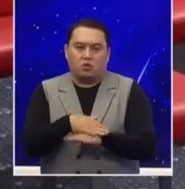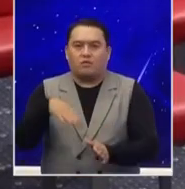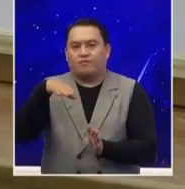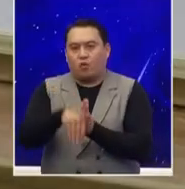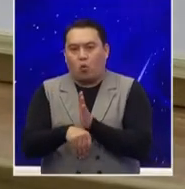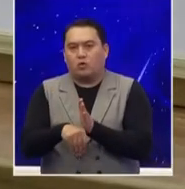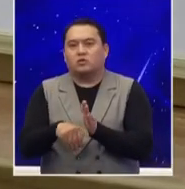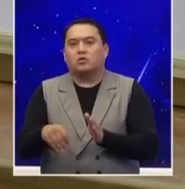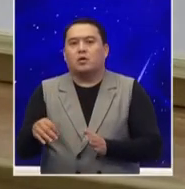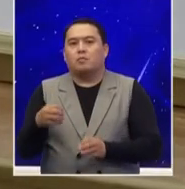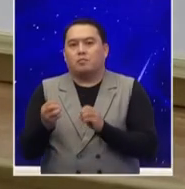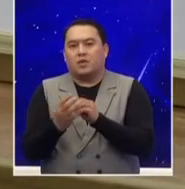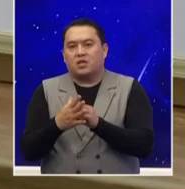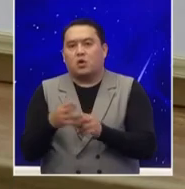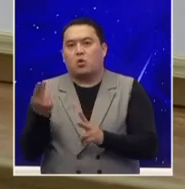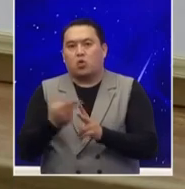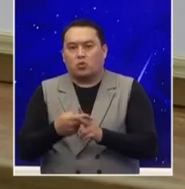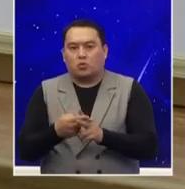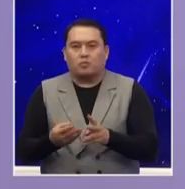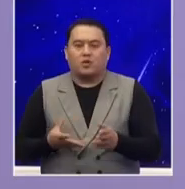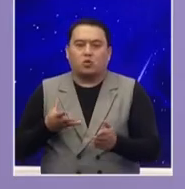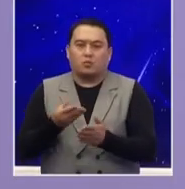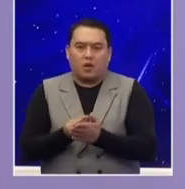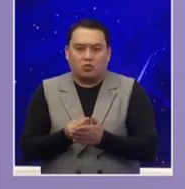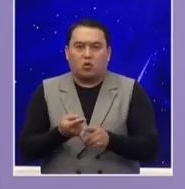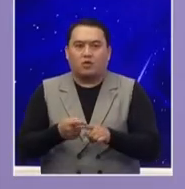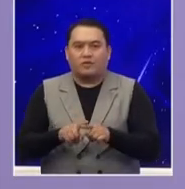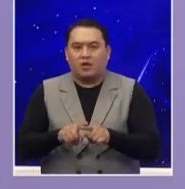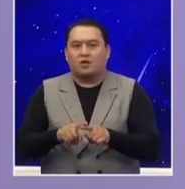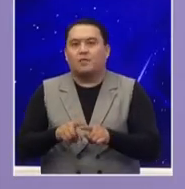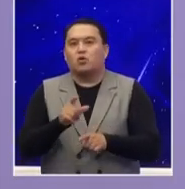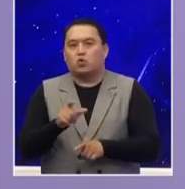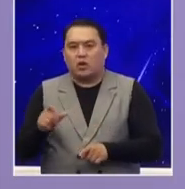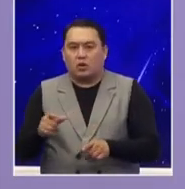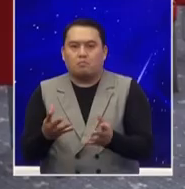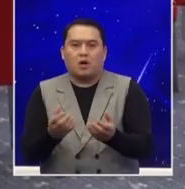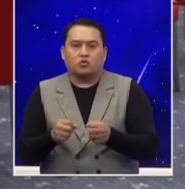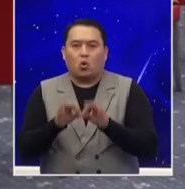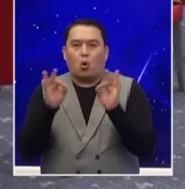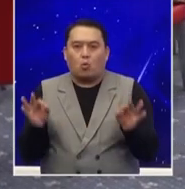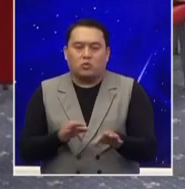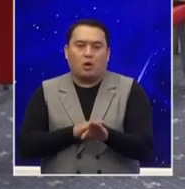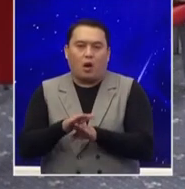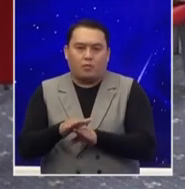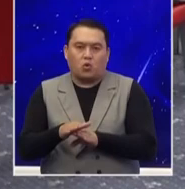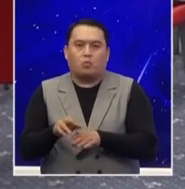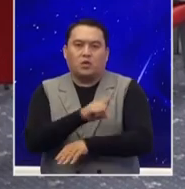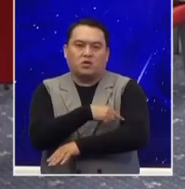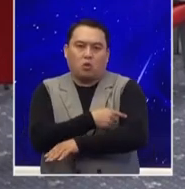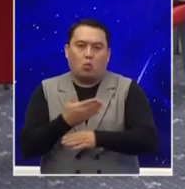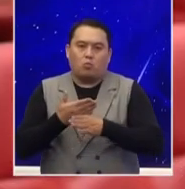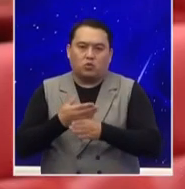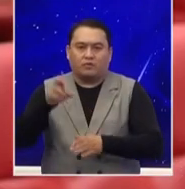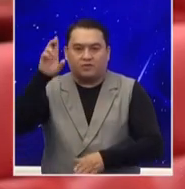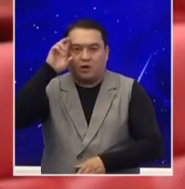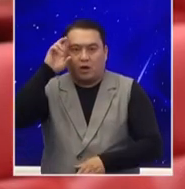населения области входят в число 15 льготных категорий граждан получающих полный объем медицинской помощи за